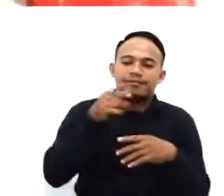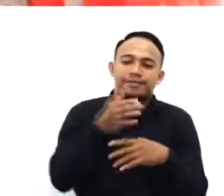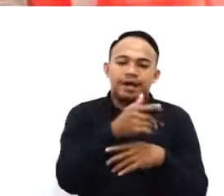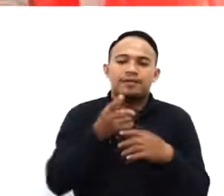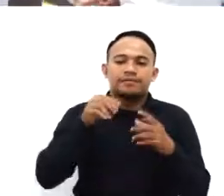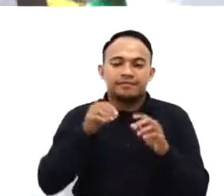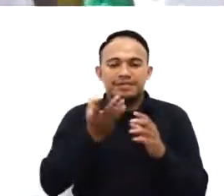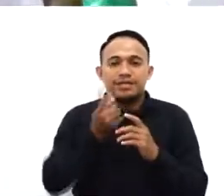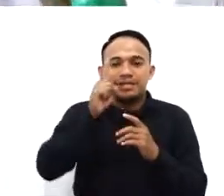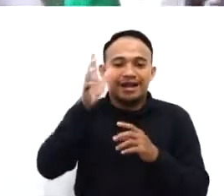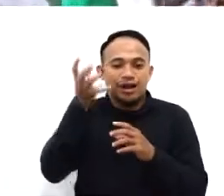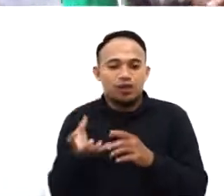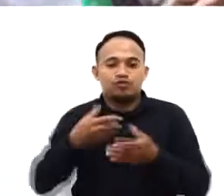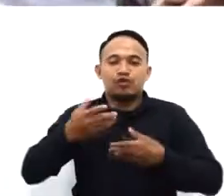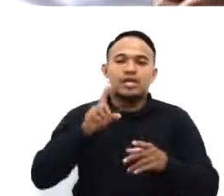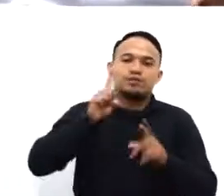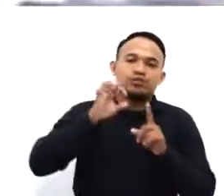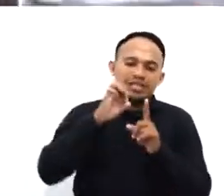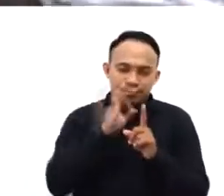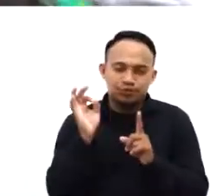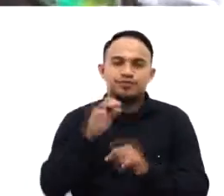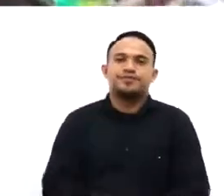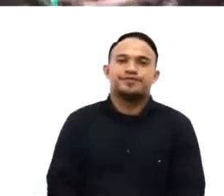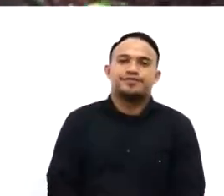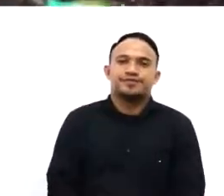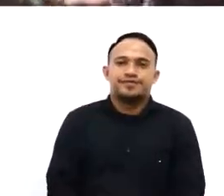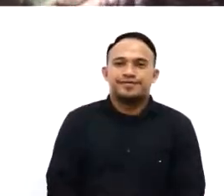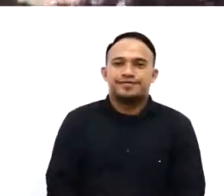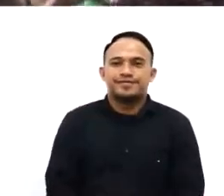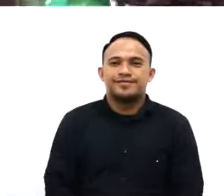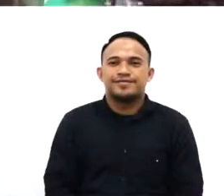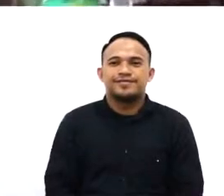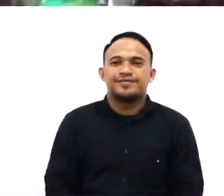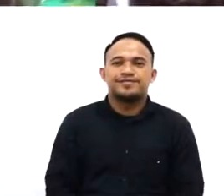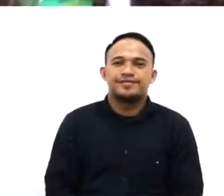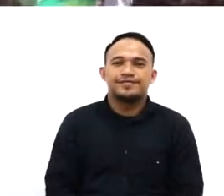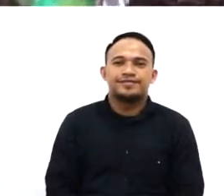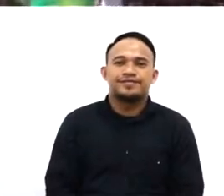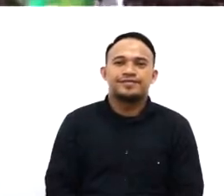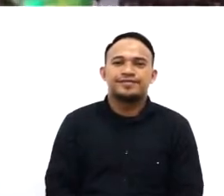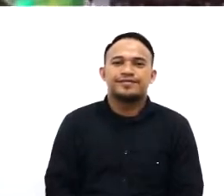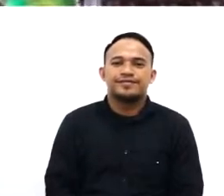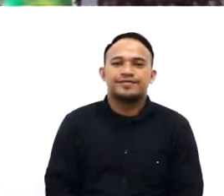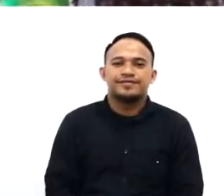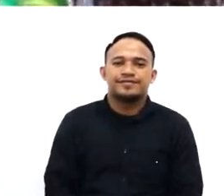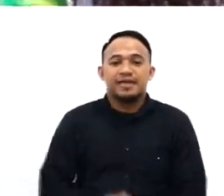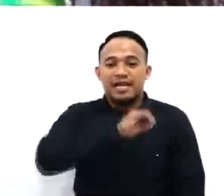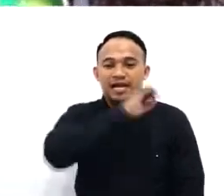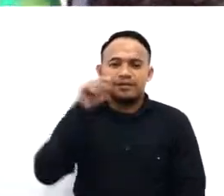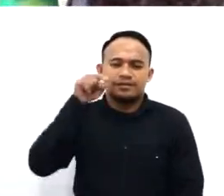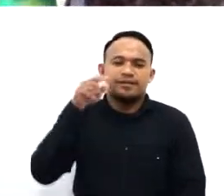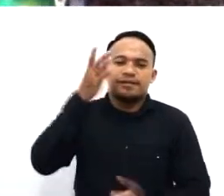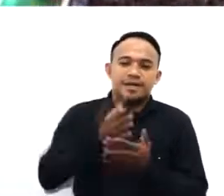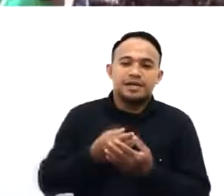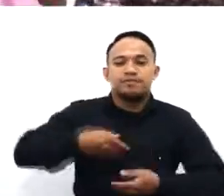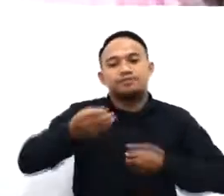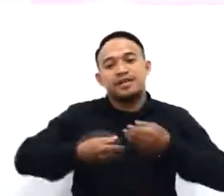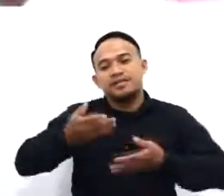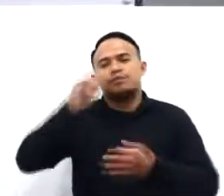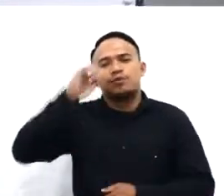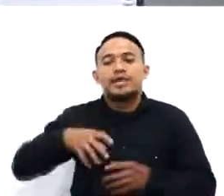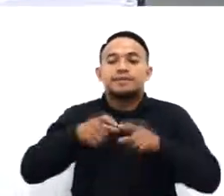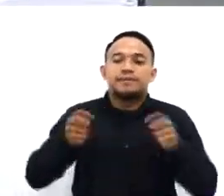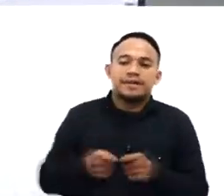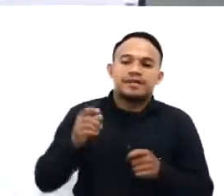Rp10.000. Ikan cakalang premium 1 kg dijual Rp10.000. Selain menggelar pasar murah, di tempat